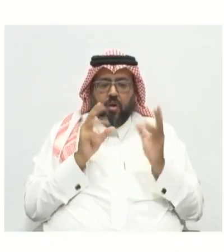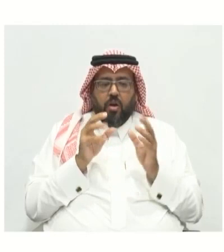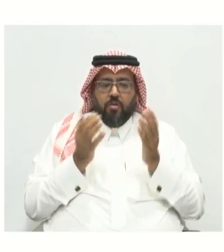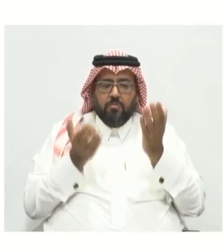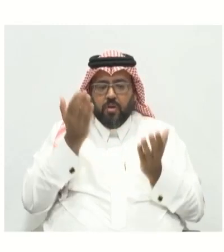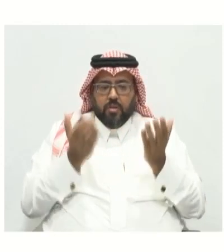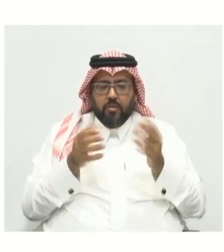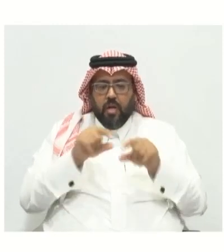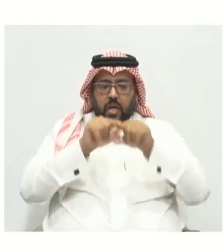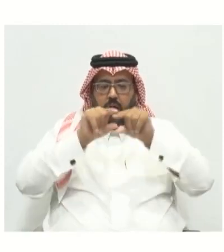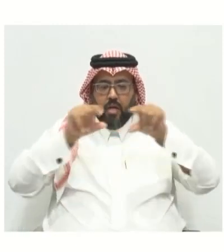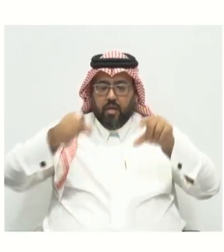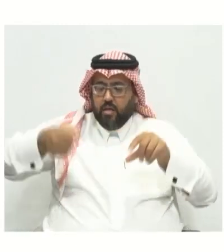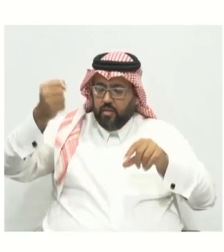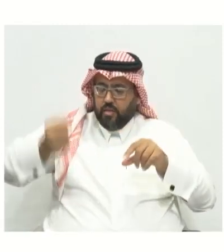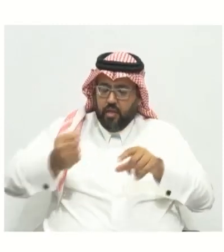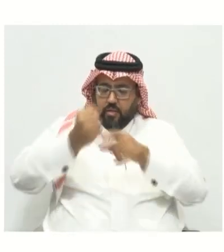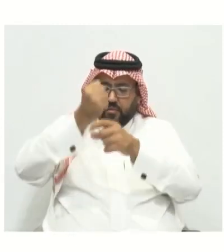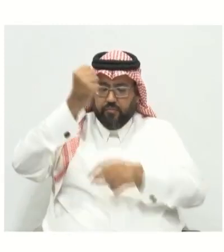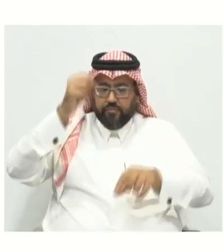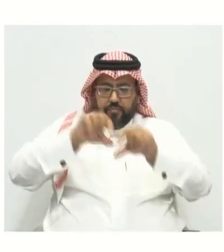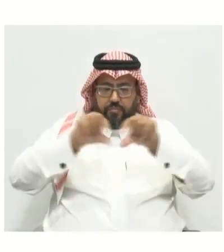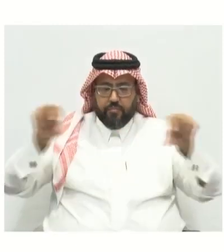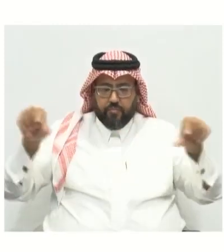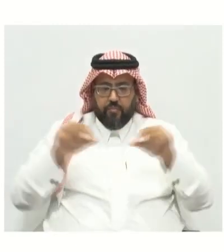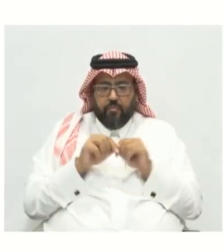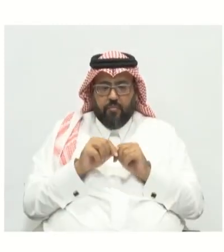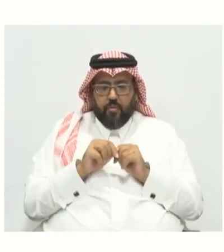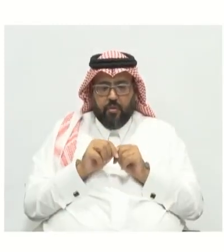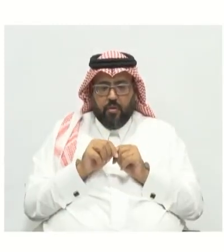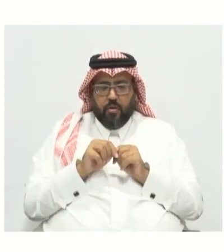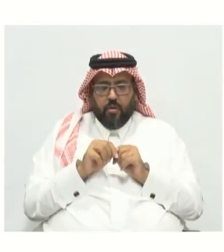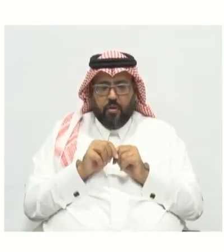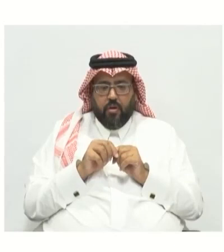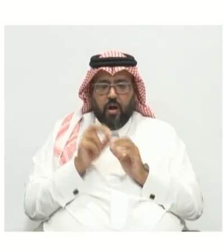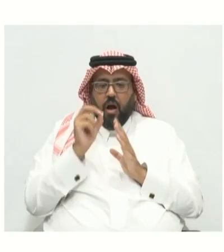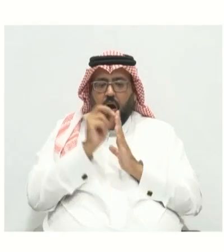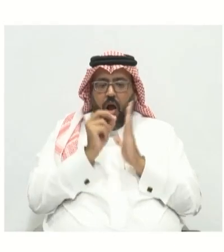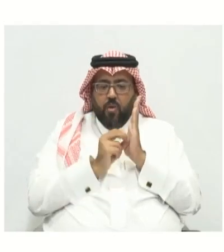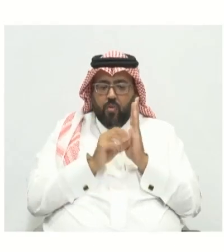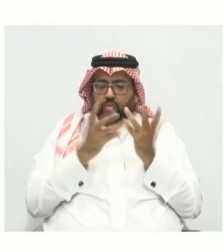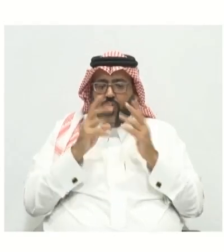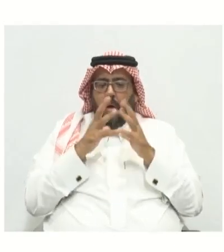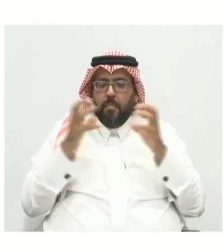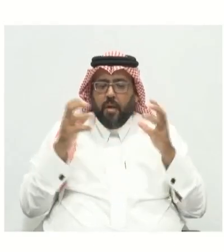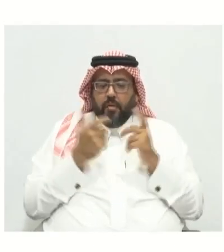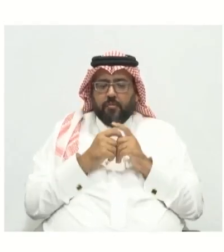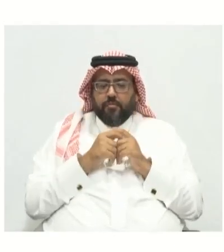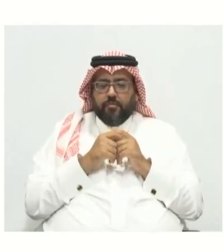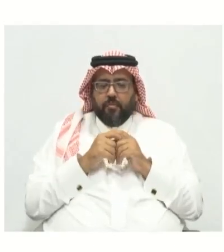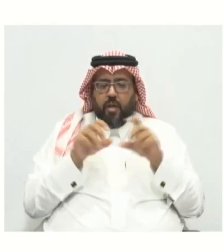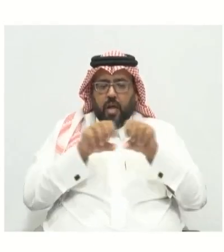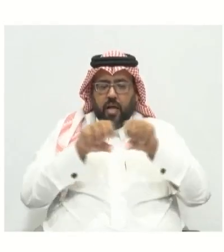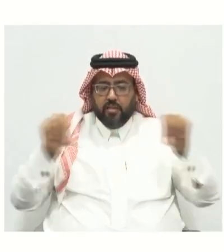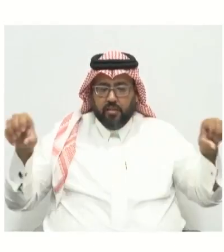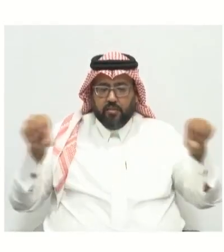العصا المستقيمه هذا مما جاء في معاني المقصود بالقانون لكن نذكر